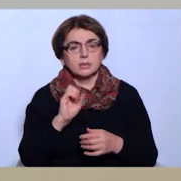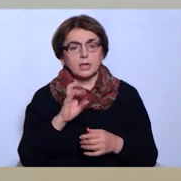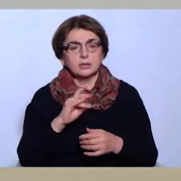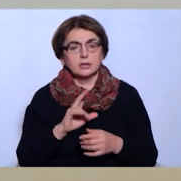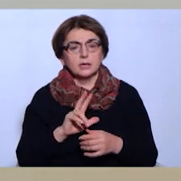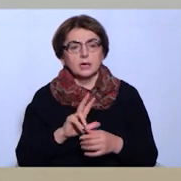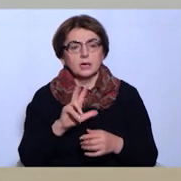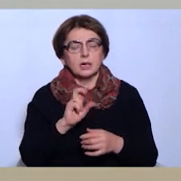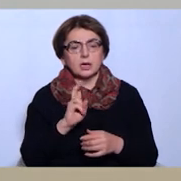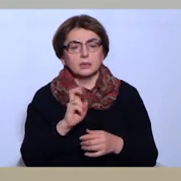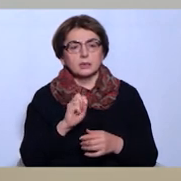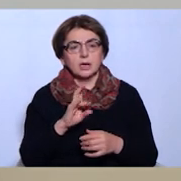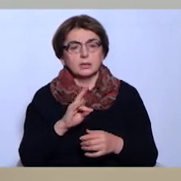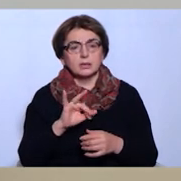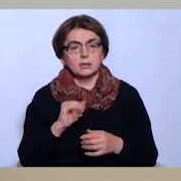ჰეპტანი,